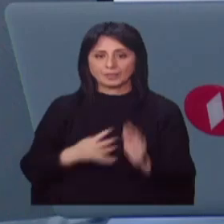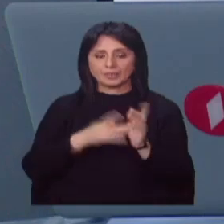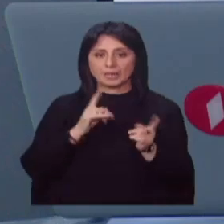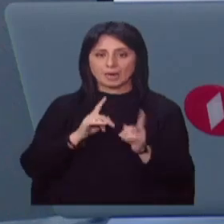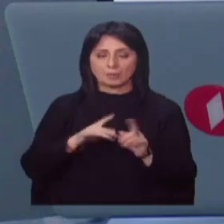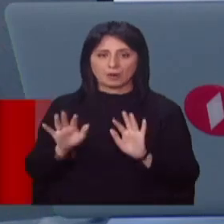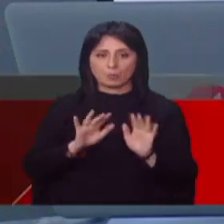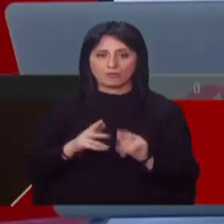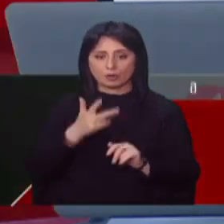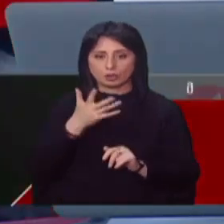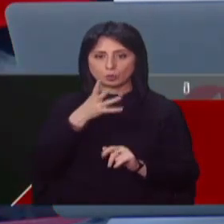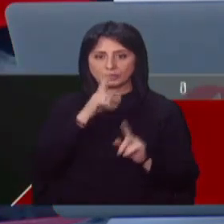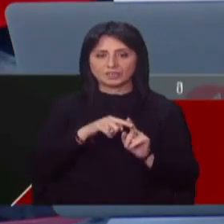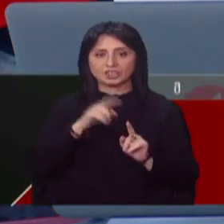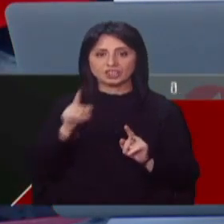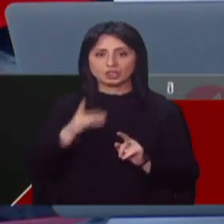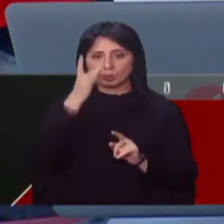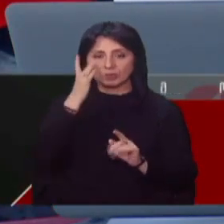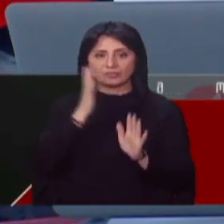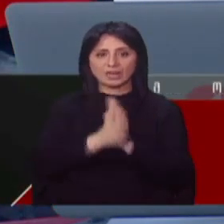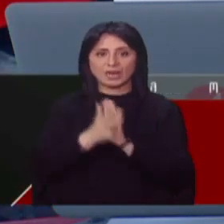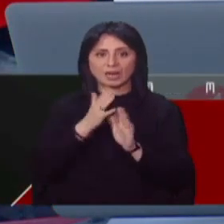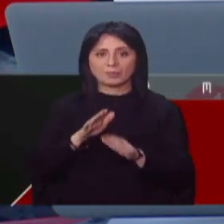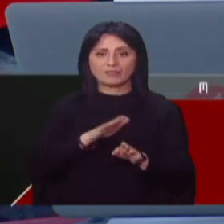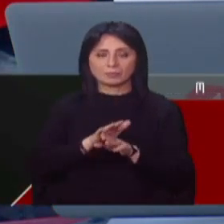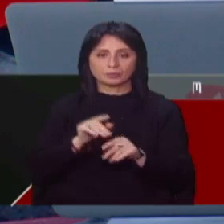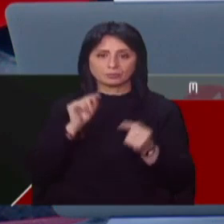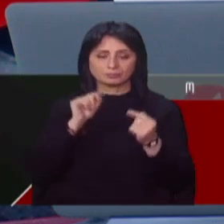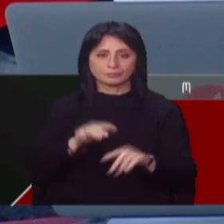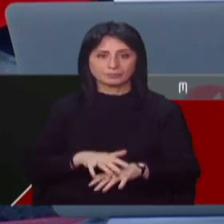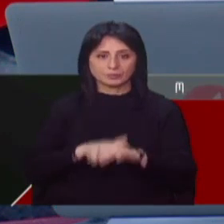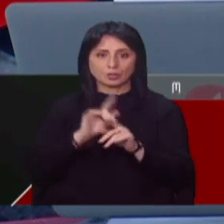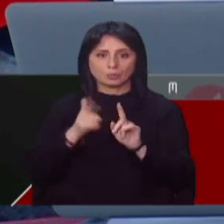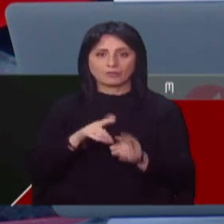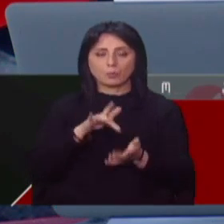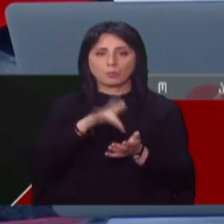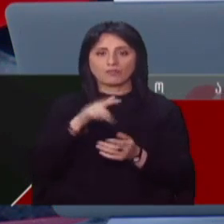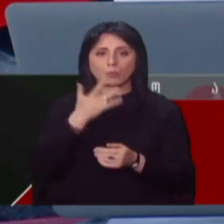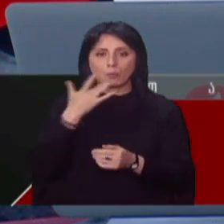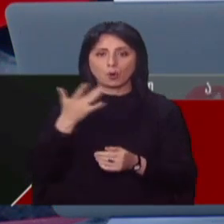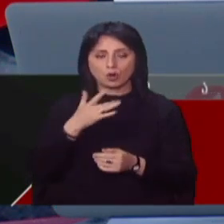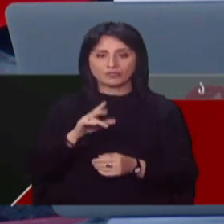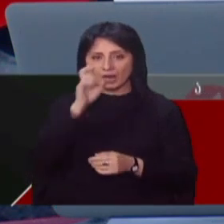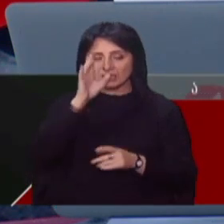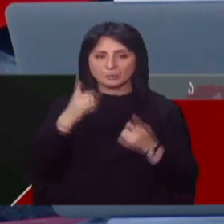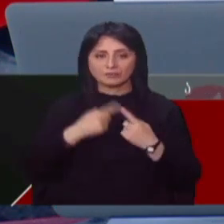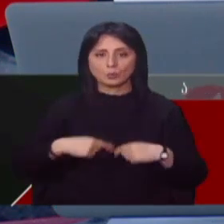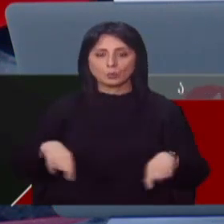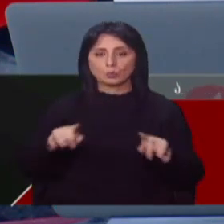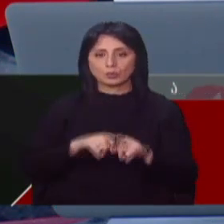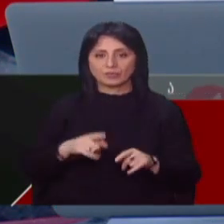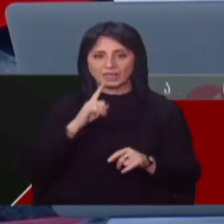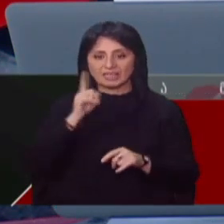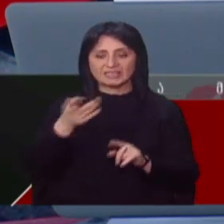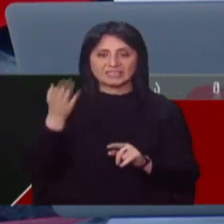Aprilis მოვლენებიდან 25 წლის შემდეგ რუსთაველის გამზირისევ საპროტესტო აქცია მოიცვა. Მოქალაქეები, პოლიტიკოსები და არასამთავრობო ორგანიზაციები